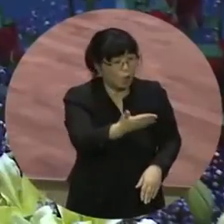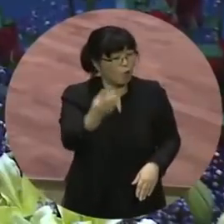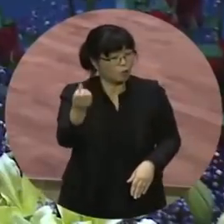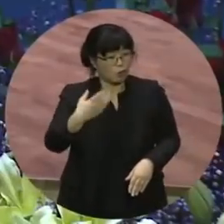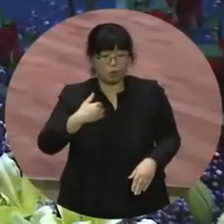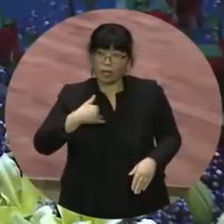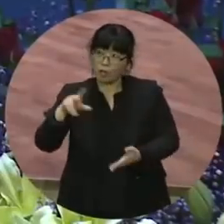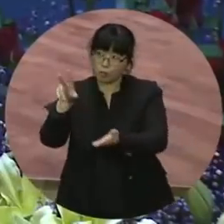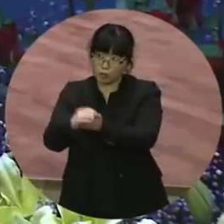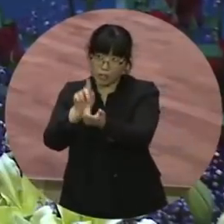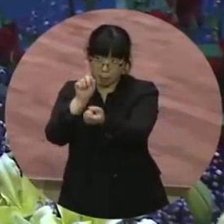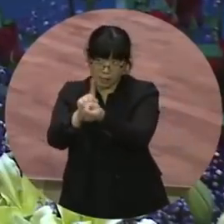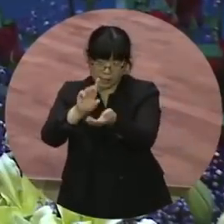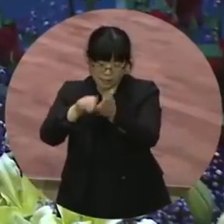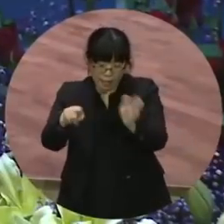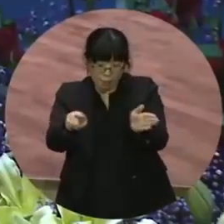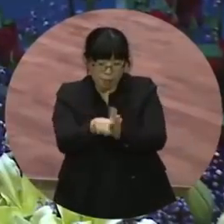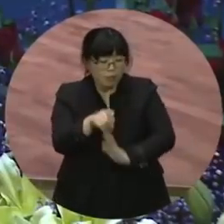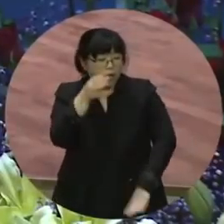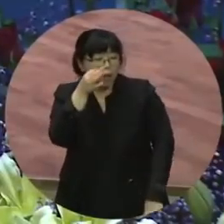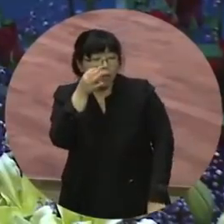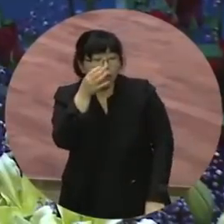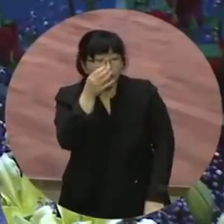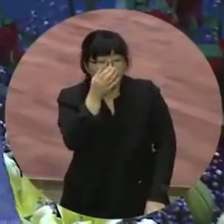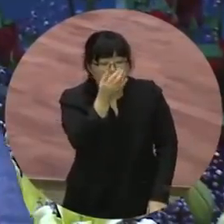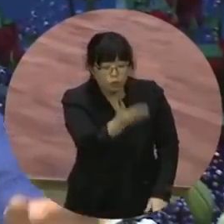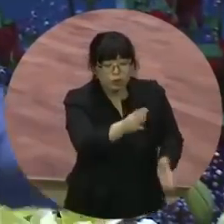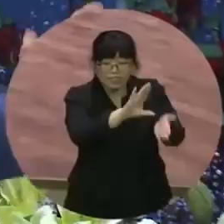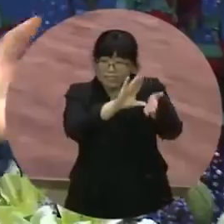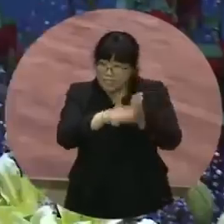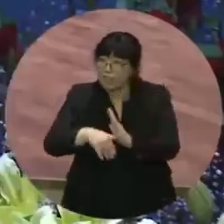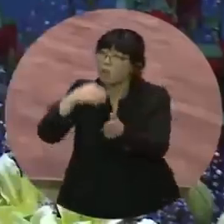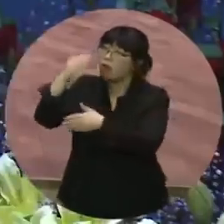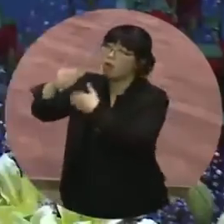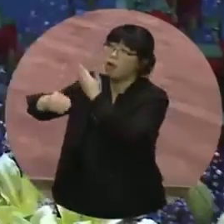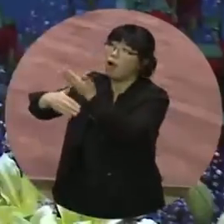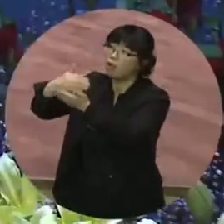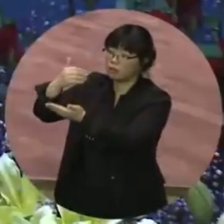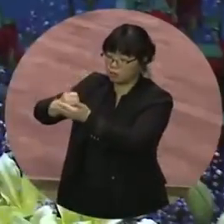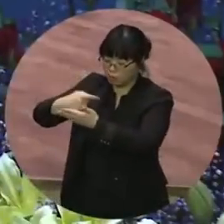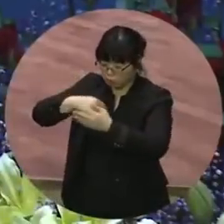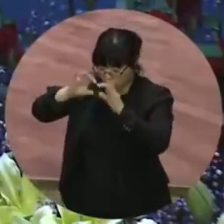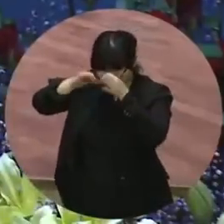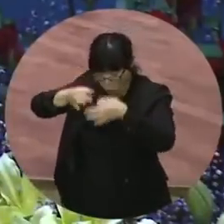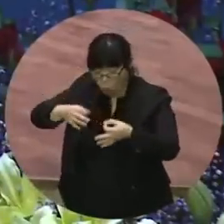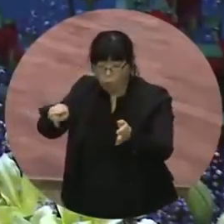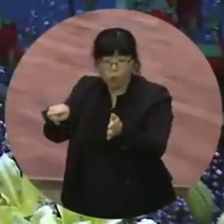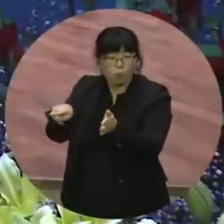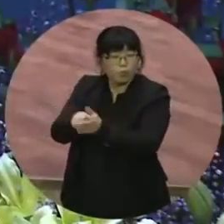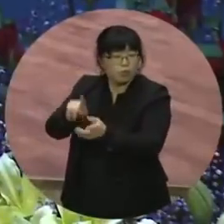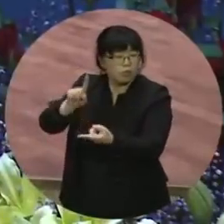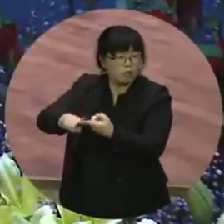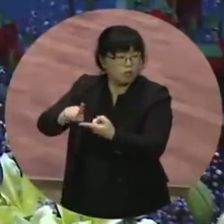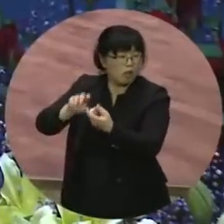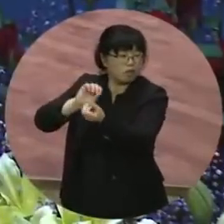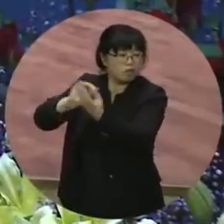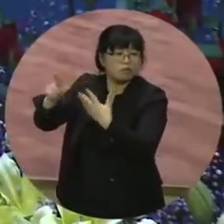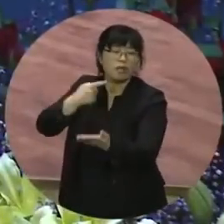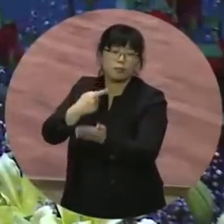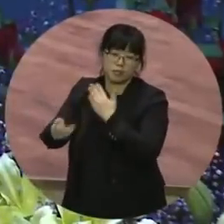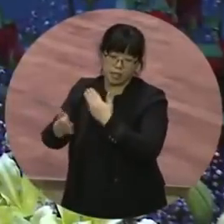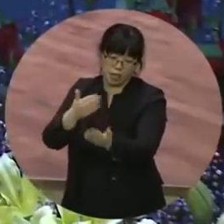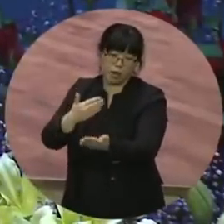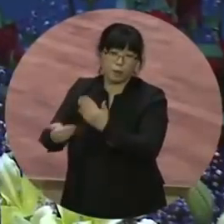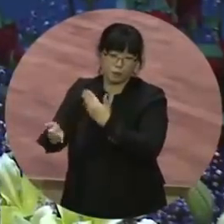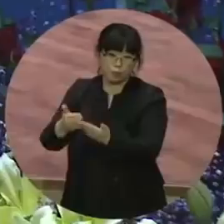축복을, 빛의 자녀의 증거를 주셨다. 그때부터는 완전히 하나님이 완전히 다르게 그렇게